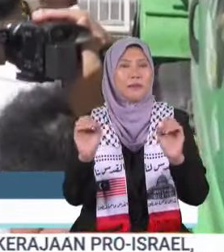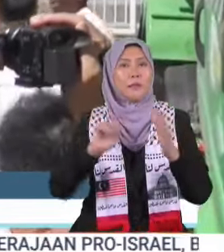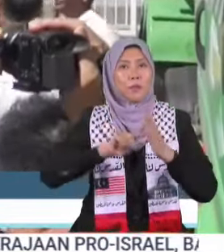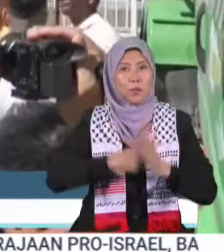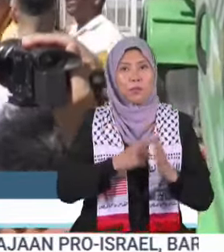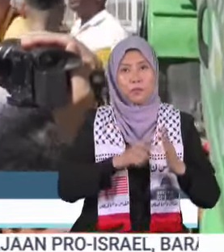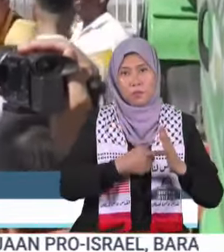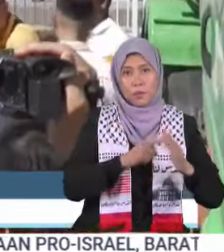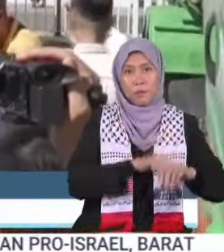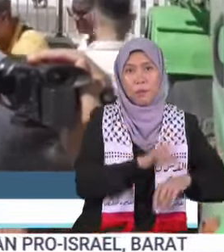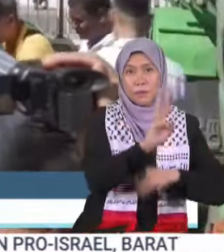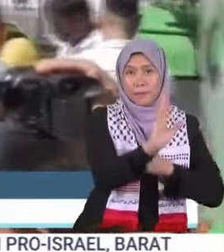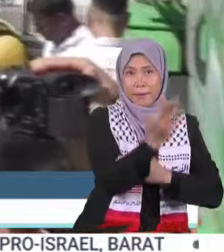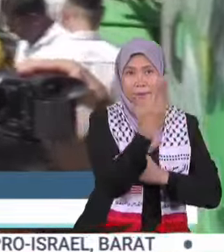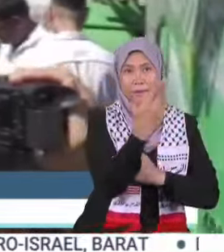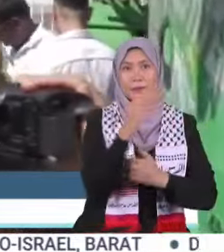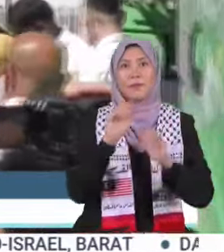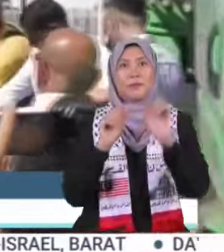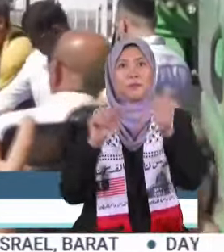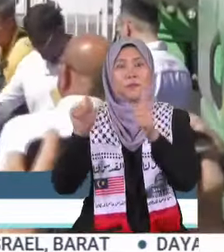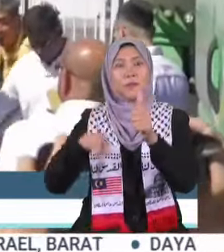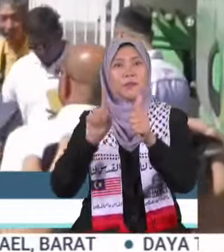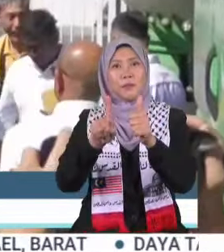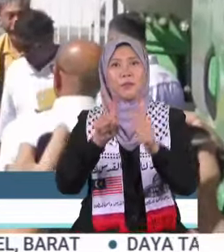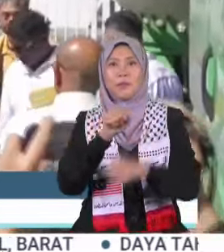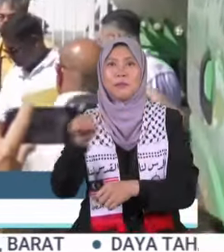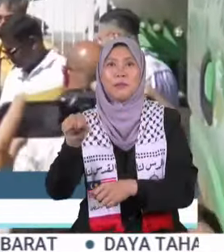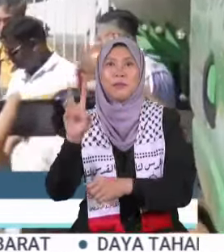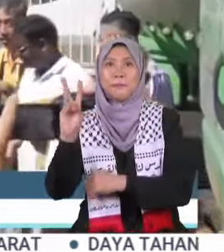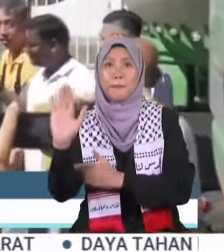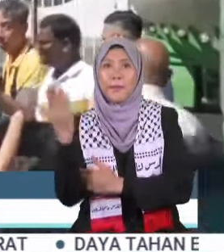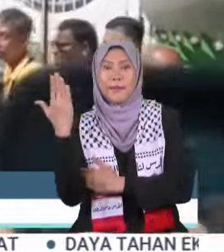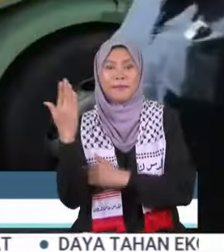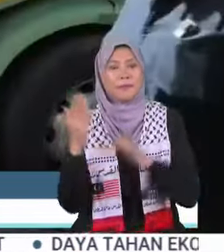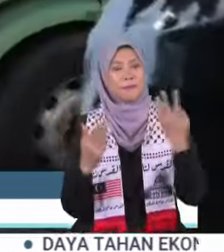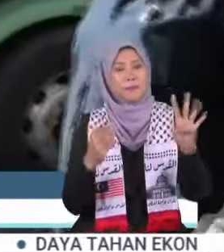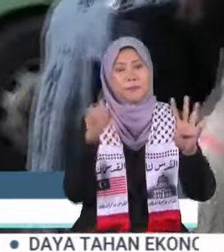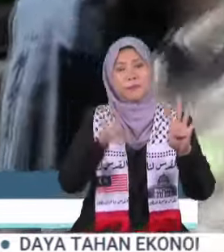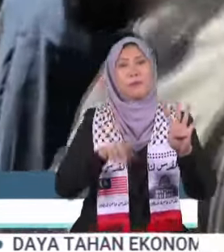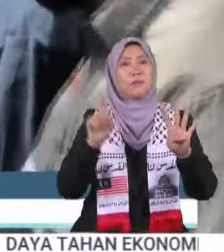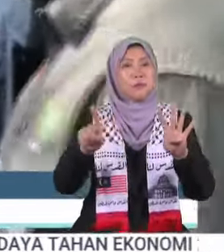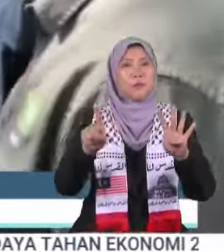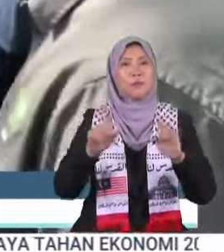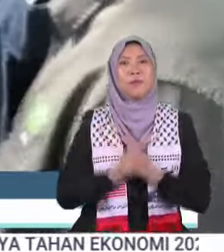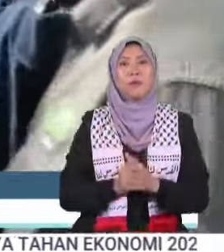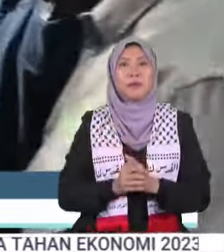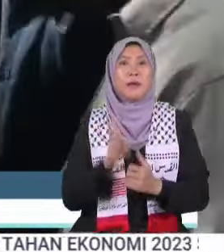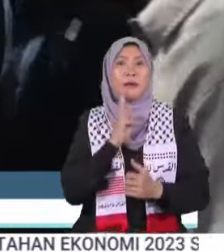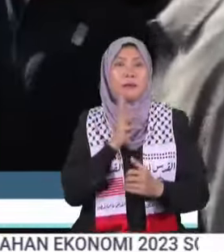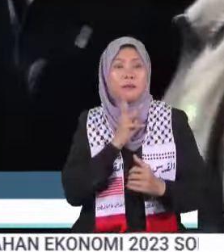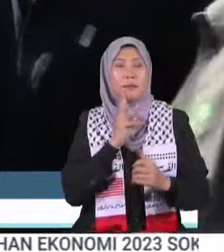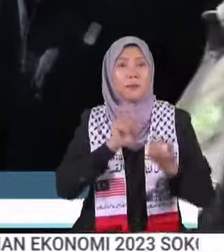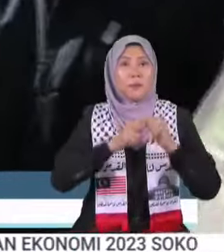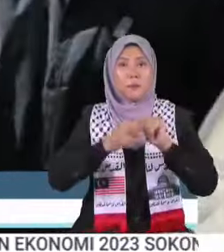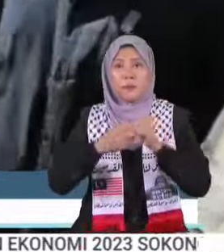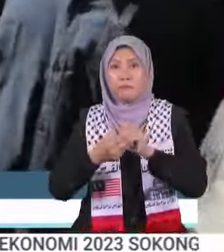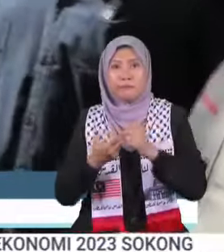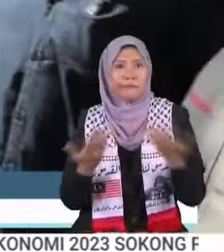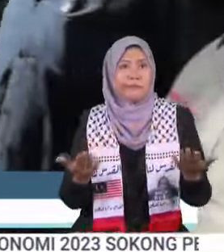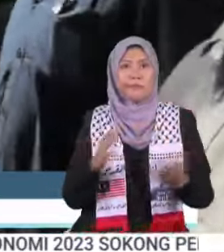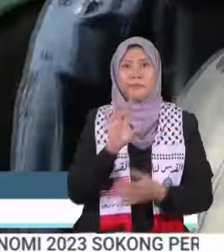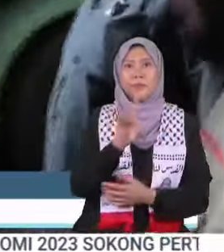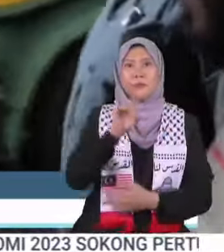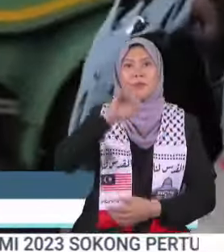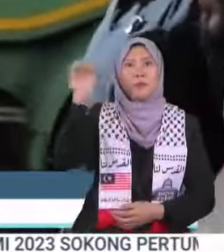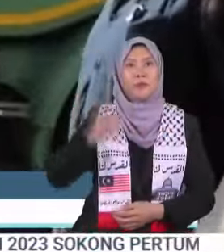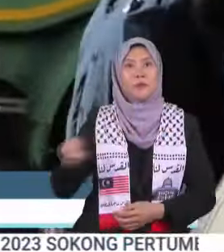bermula pukul 6 pagi pada 10 Januari hingga 6 pagi pada 14 Januari gangguan bekalan air akan melibatkan kira-kira